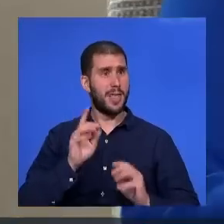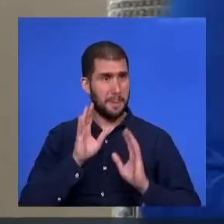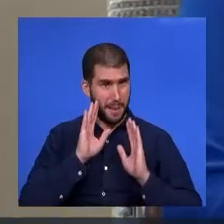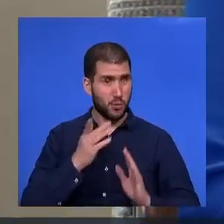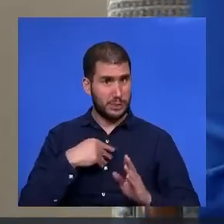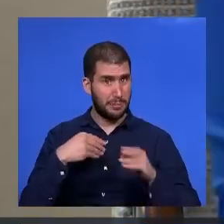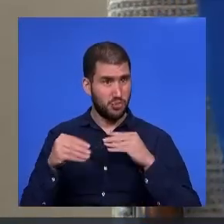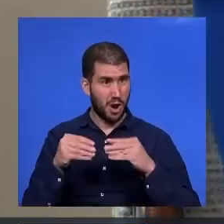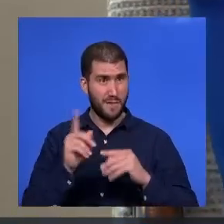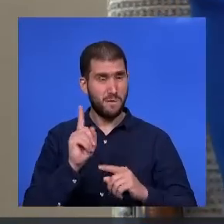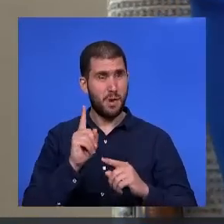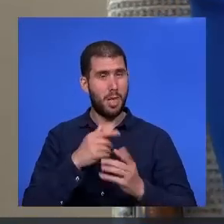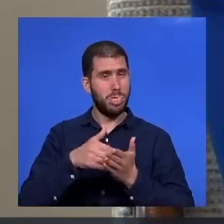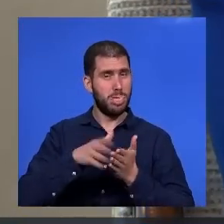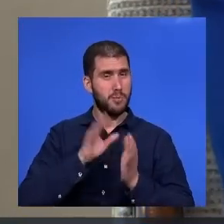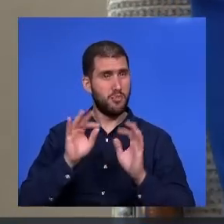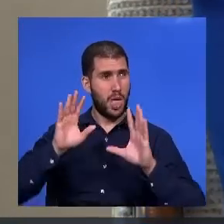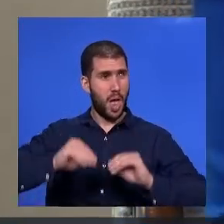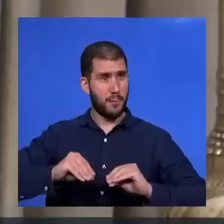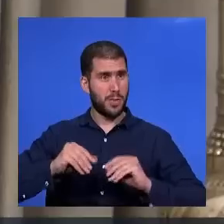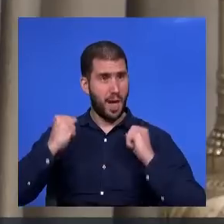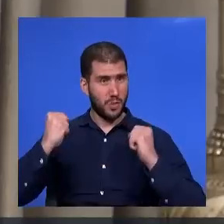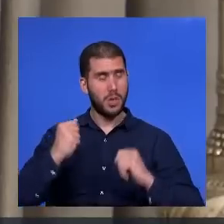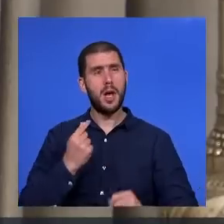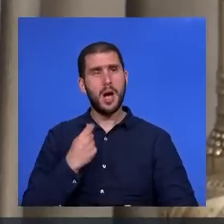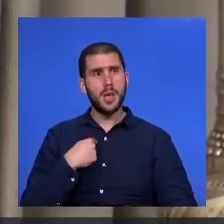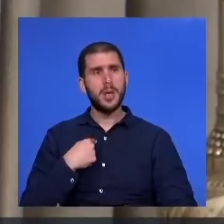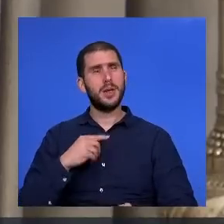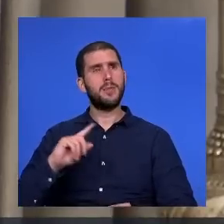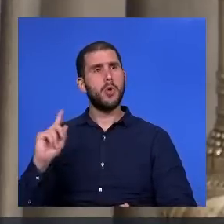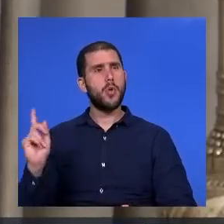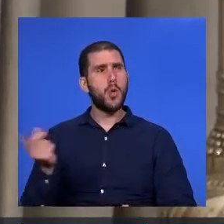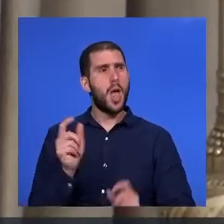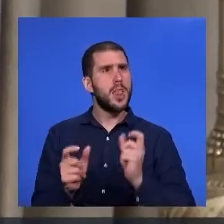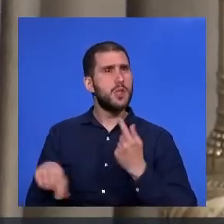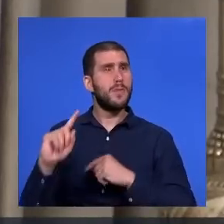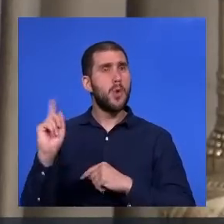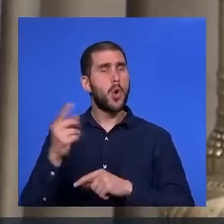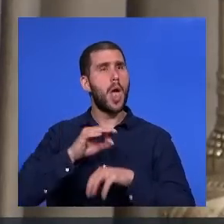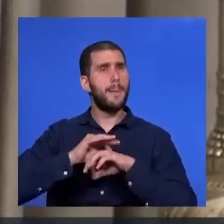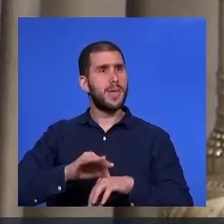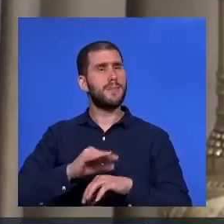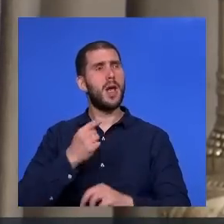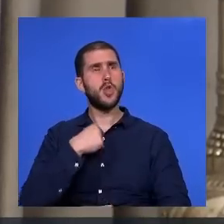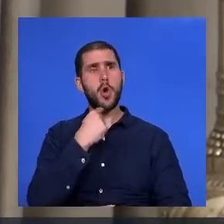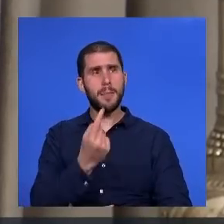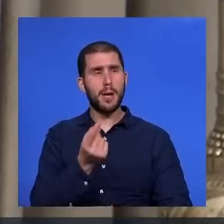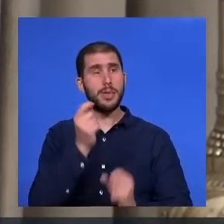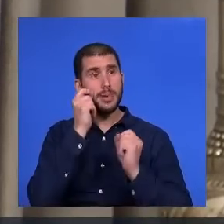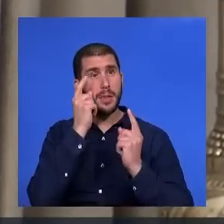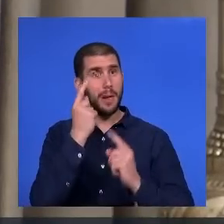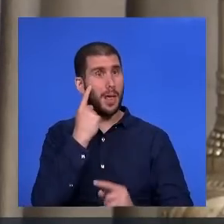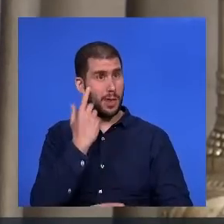פשרה ולא מורח כדי לכבות את ההפגנות? אז אני יושב עם כל השחקנים ועם כל המנהיגים, ואני אומר לך, תתפלי